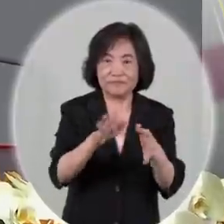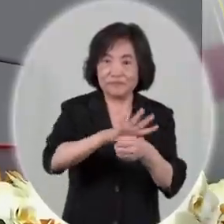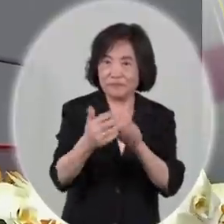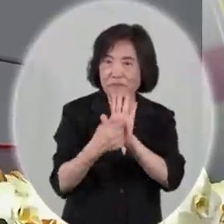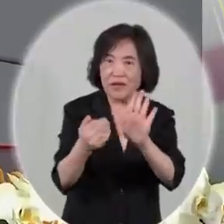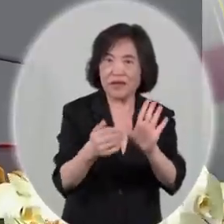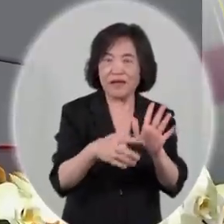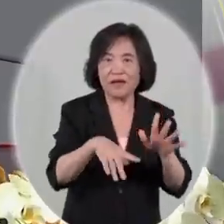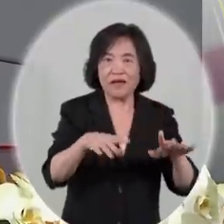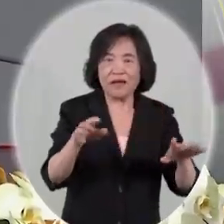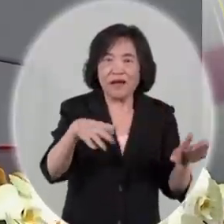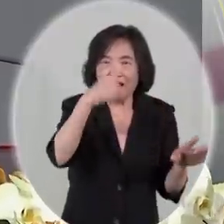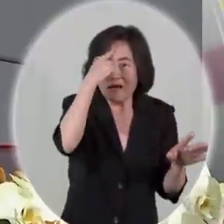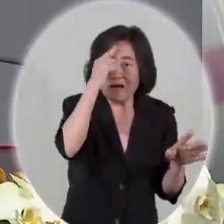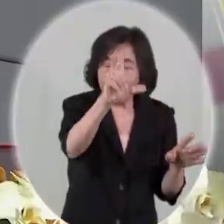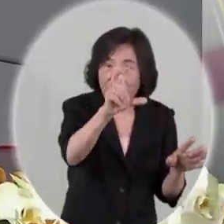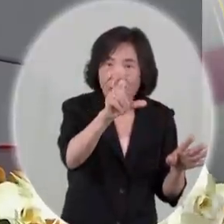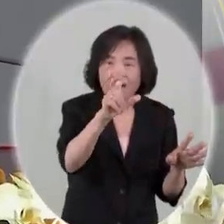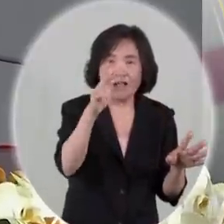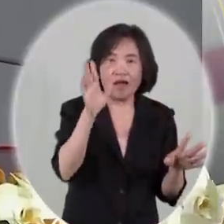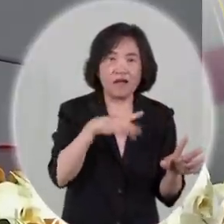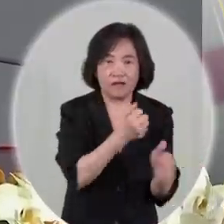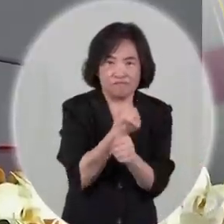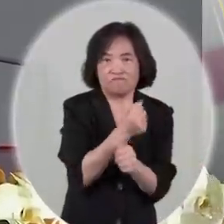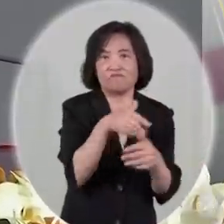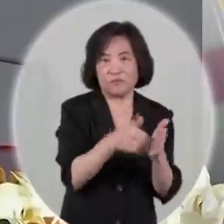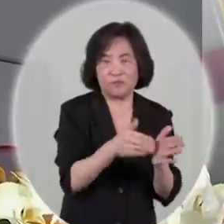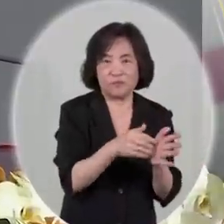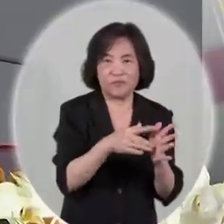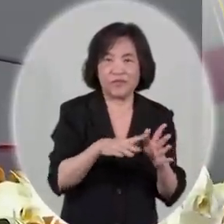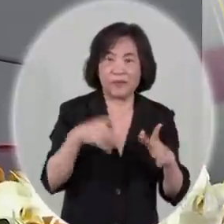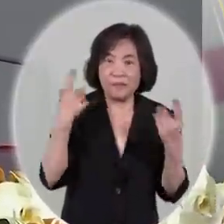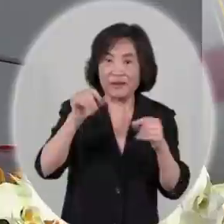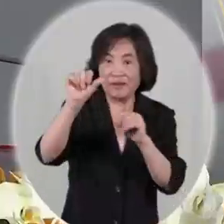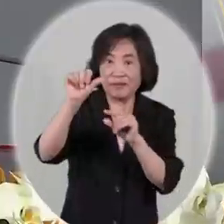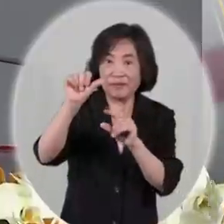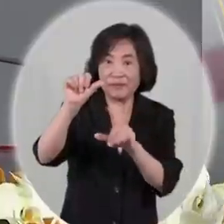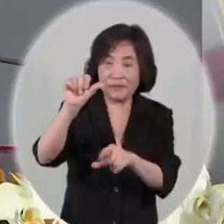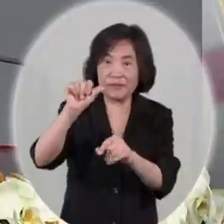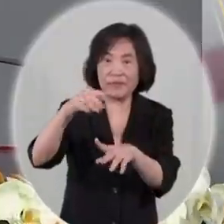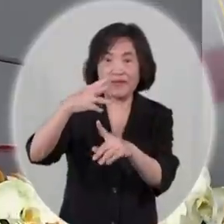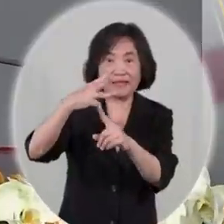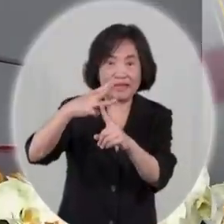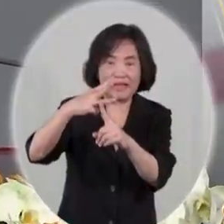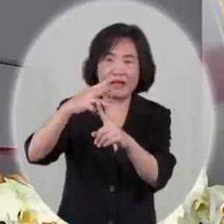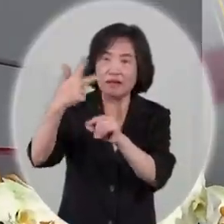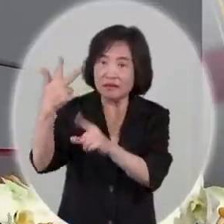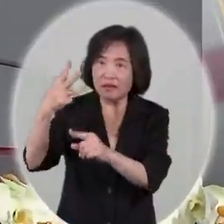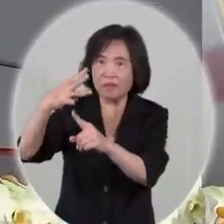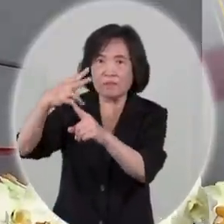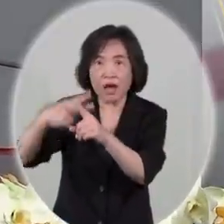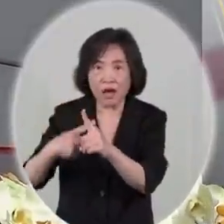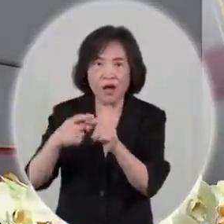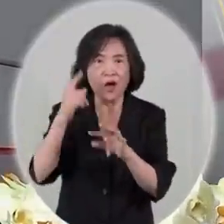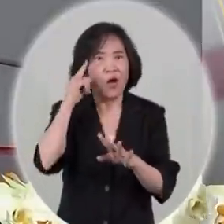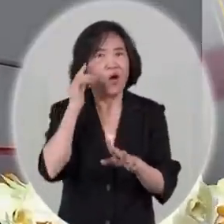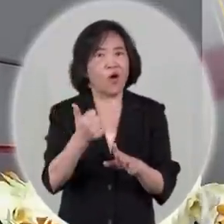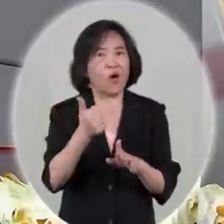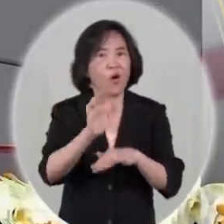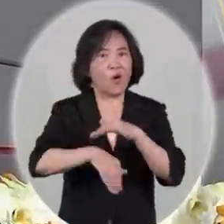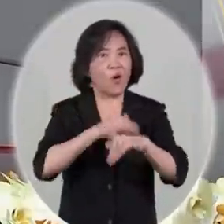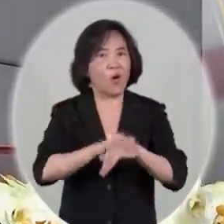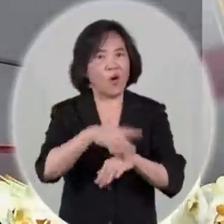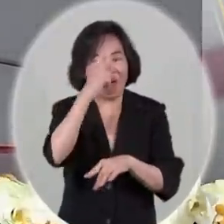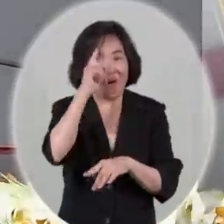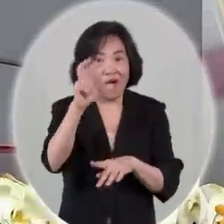短70天控制疫情，于7月成功降为2级警戒，再次缔造我们全